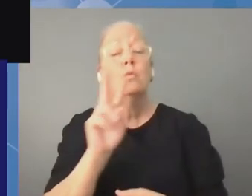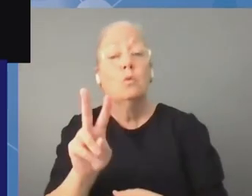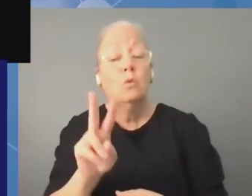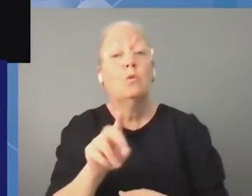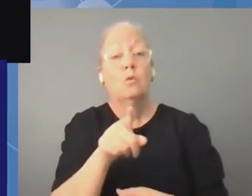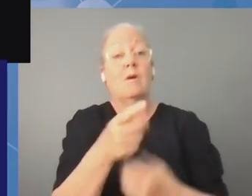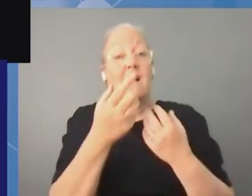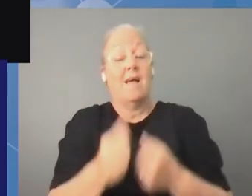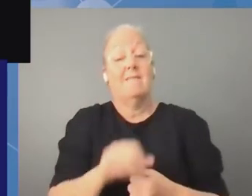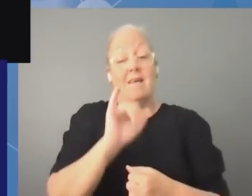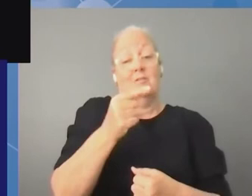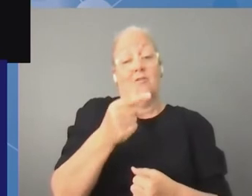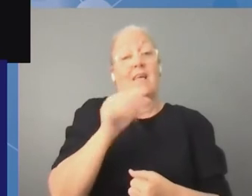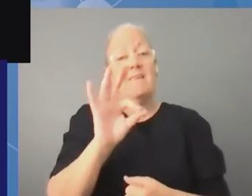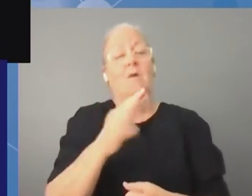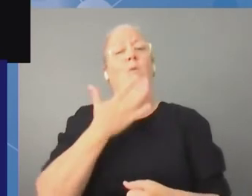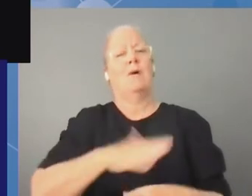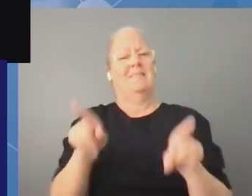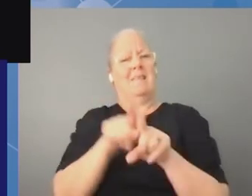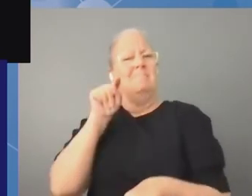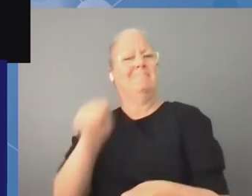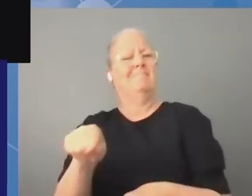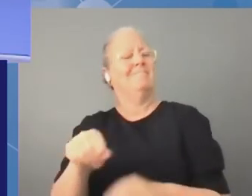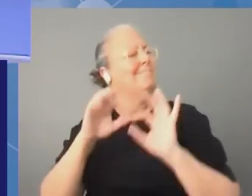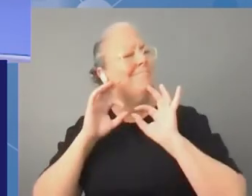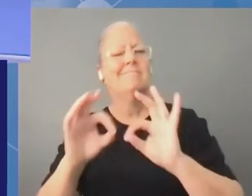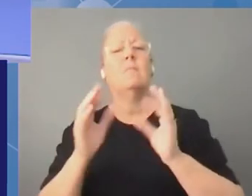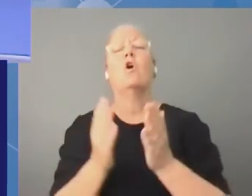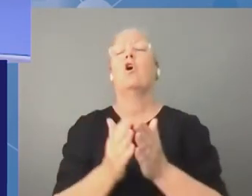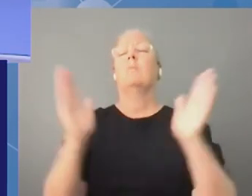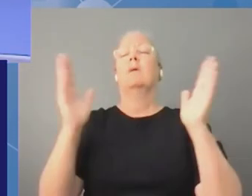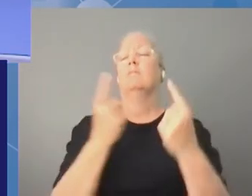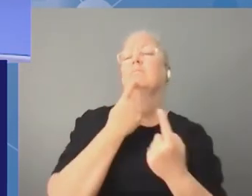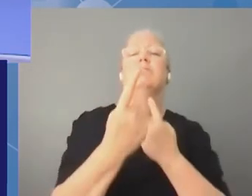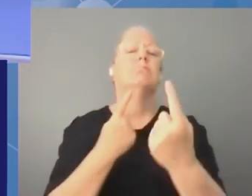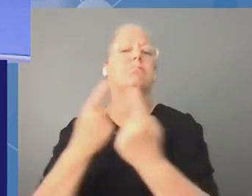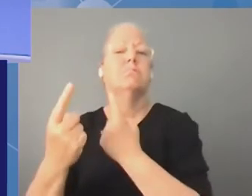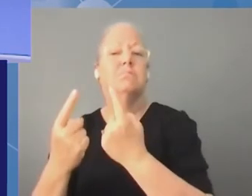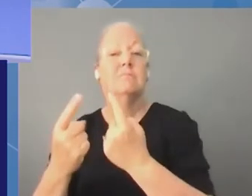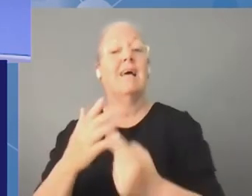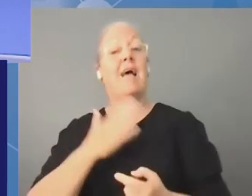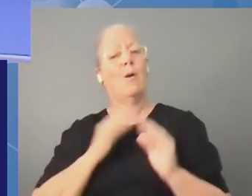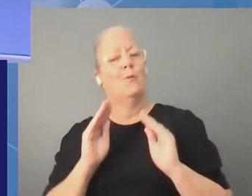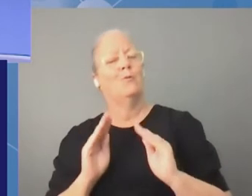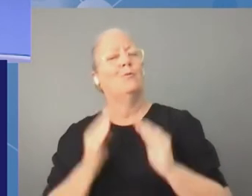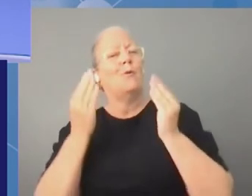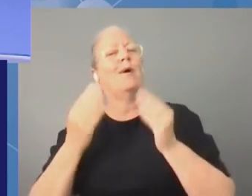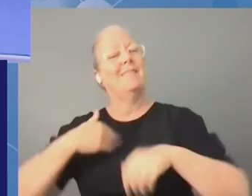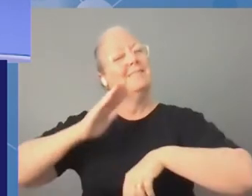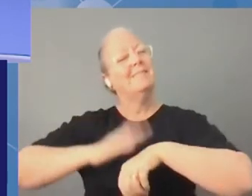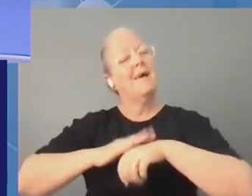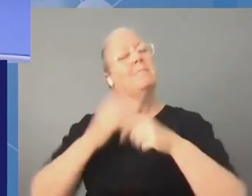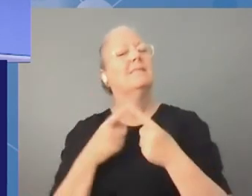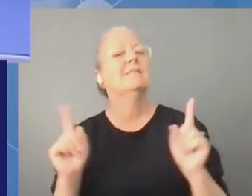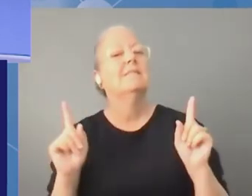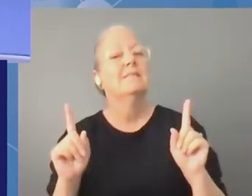的吧，非常浓缩性的吧。我有请求的吧，在以后在分会上面的吧，在这个